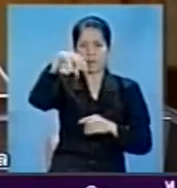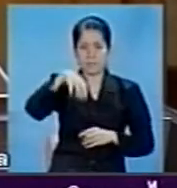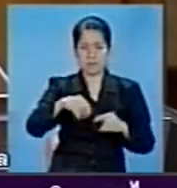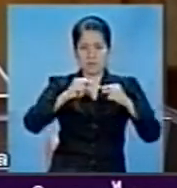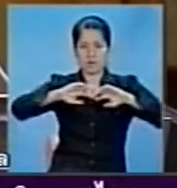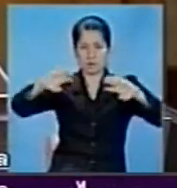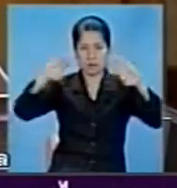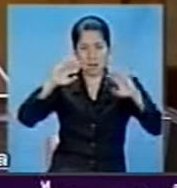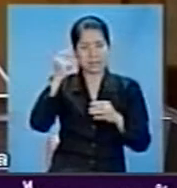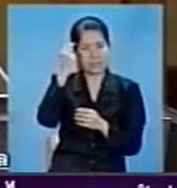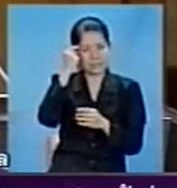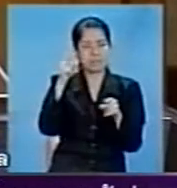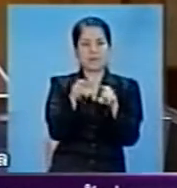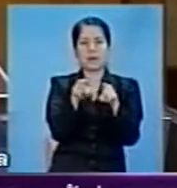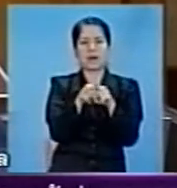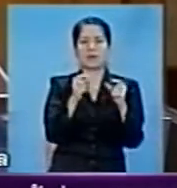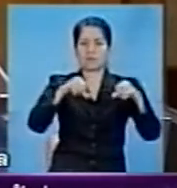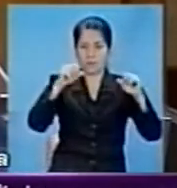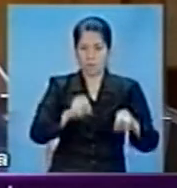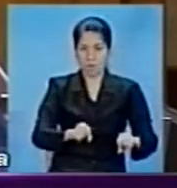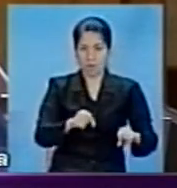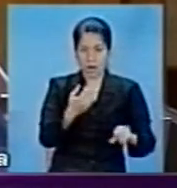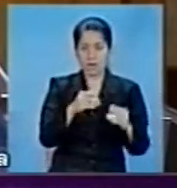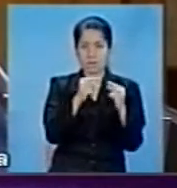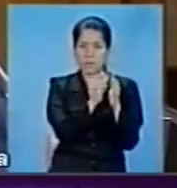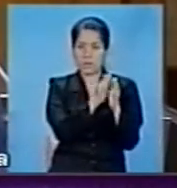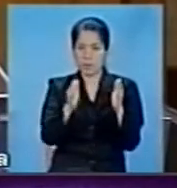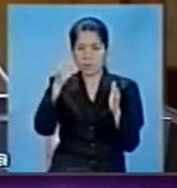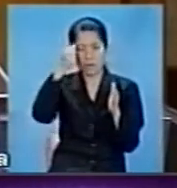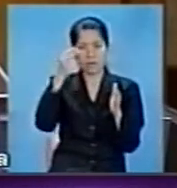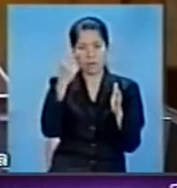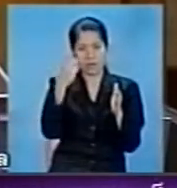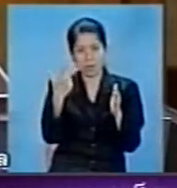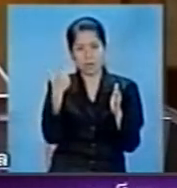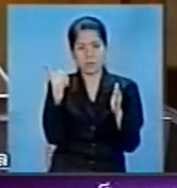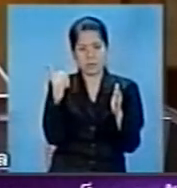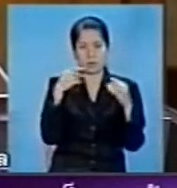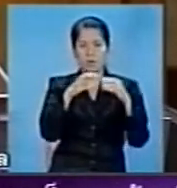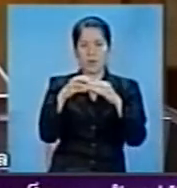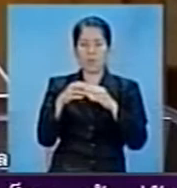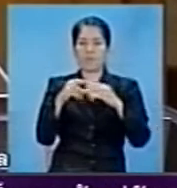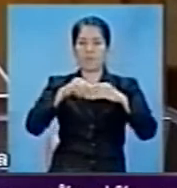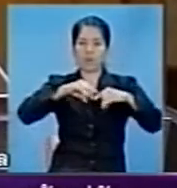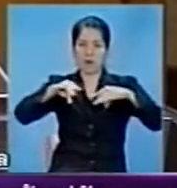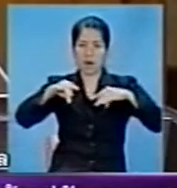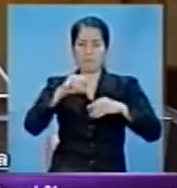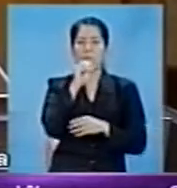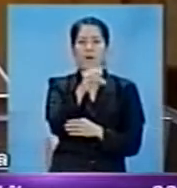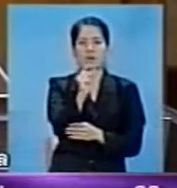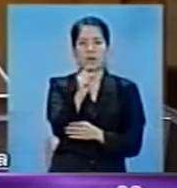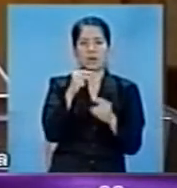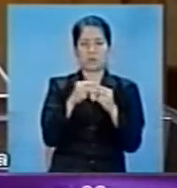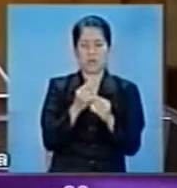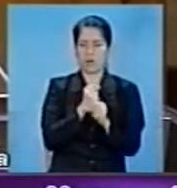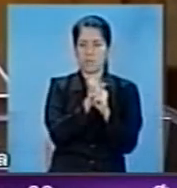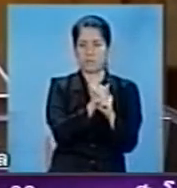แต่หลังจากนั้นมาประมาณวันสองวันทางพรรคฝ่ายค้านก็ตัดสินใจว่า จะไม่ดำ